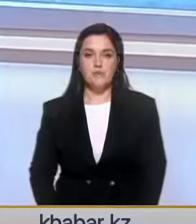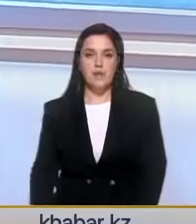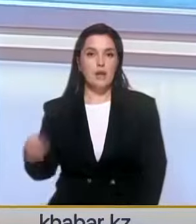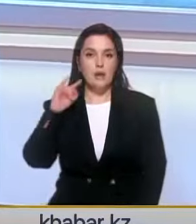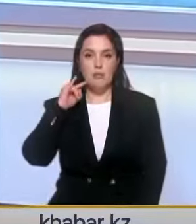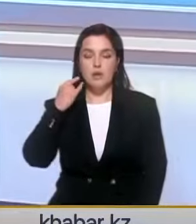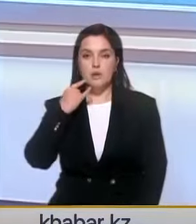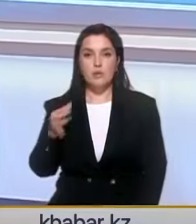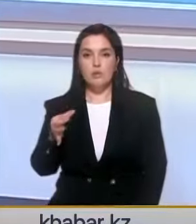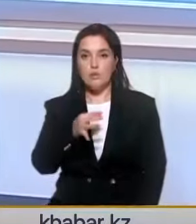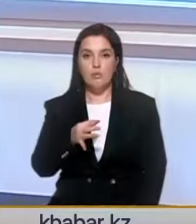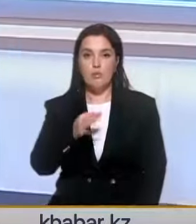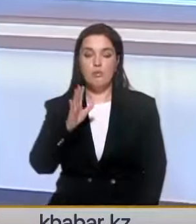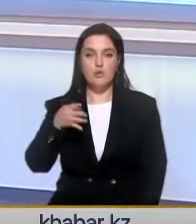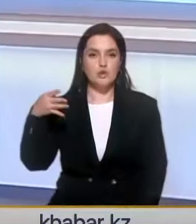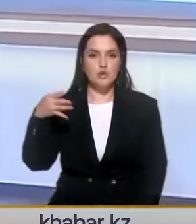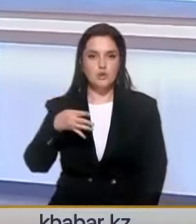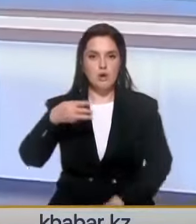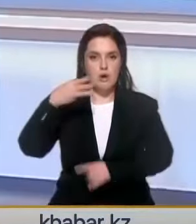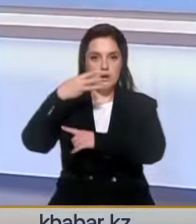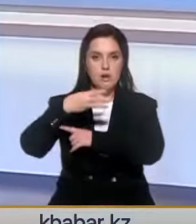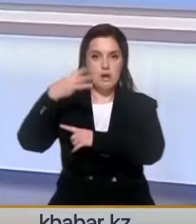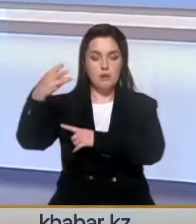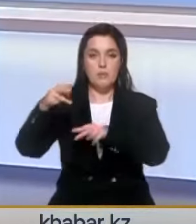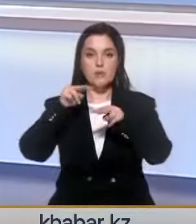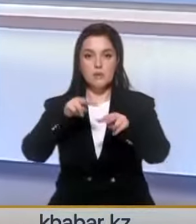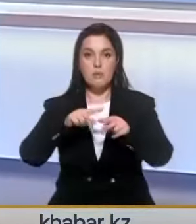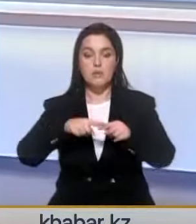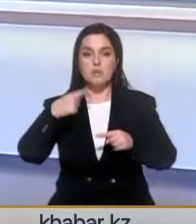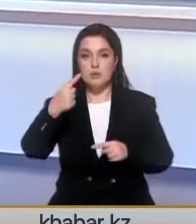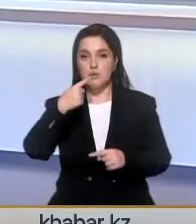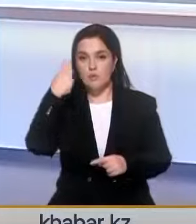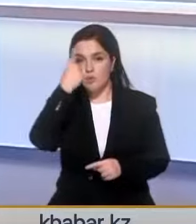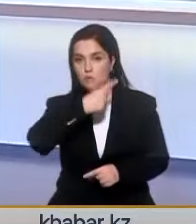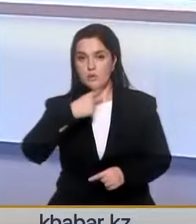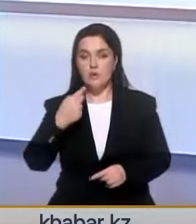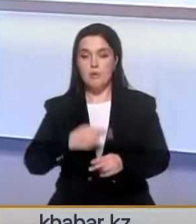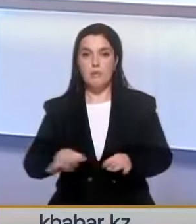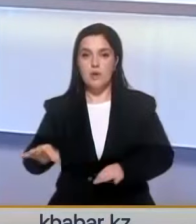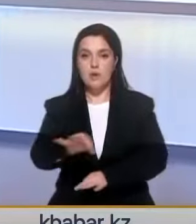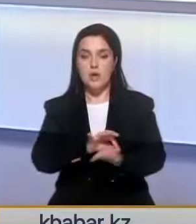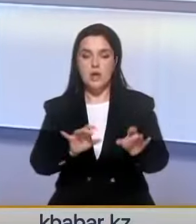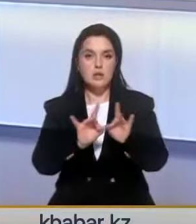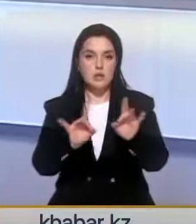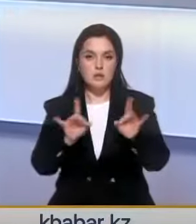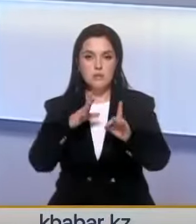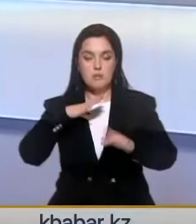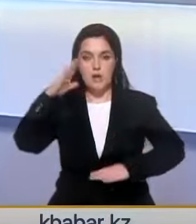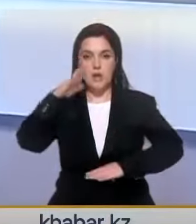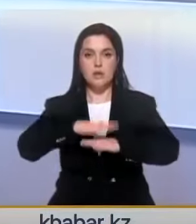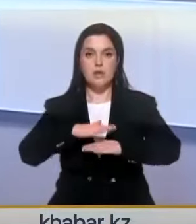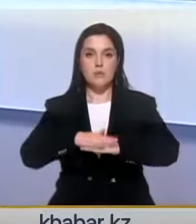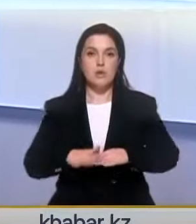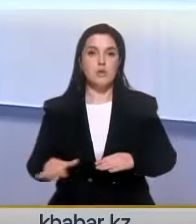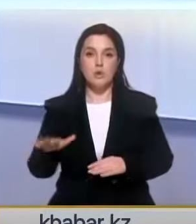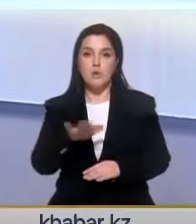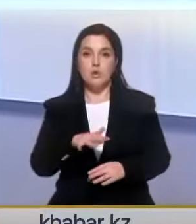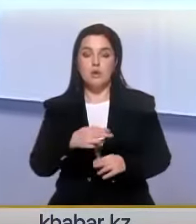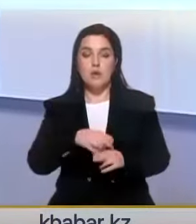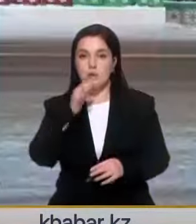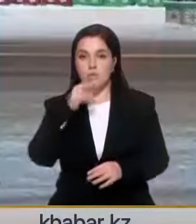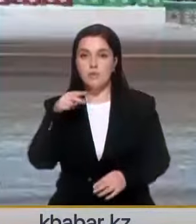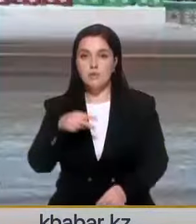володарской области установят 4.000 камер наблюдения к следующему году реализации проекта рассказал Аким региона К тому же градоначальник